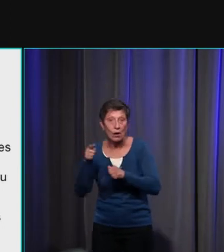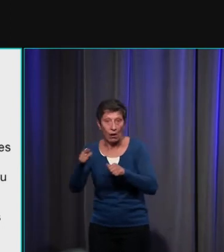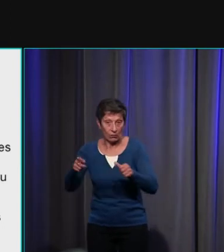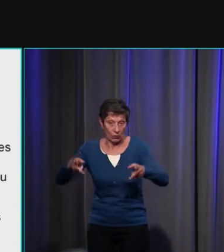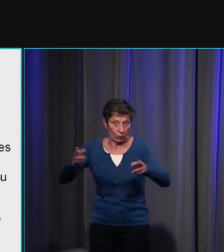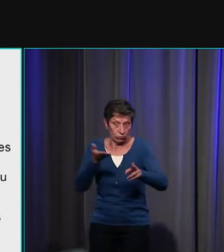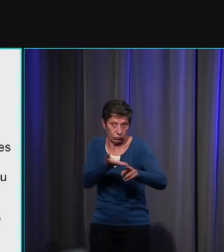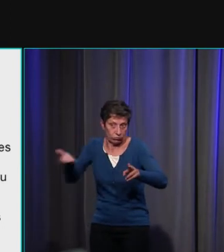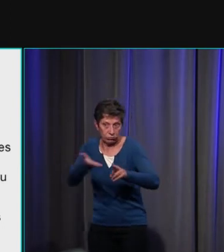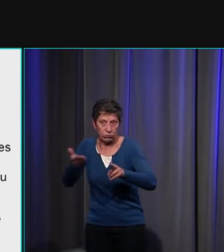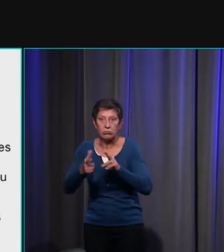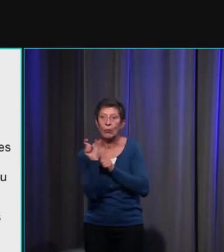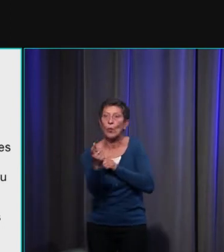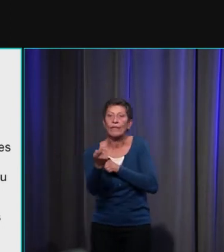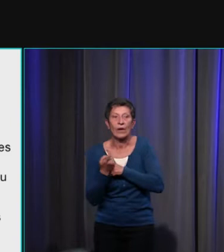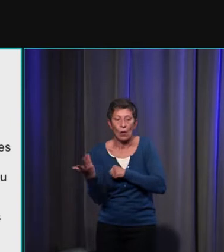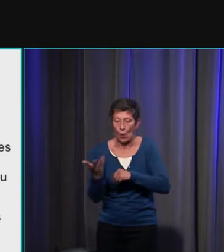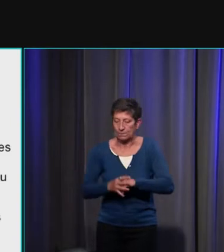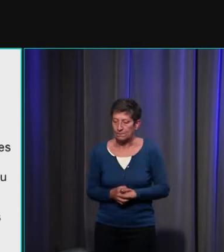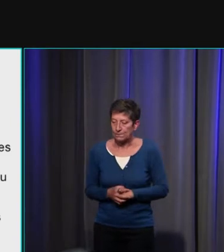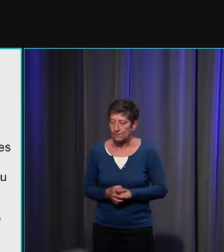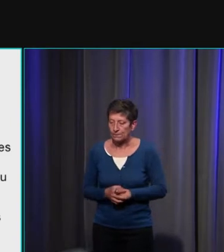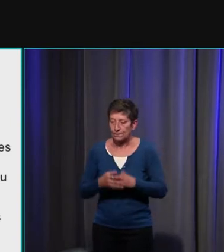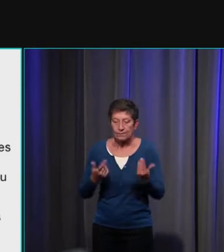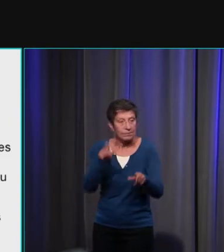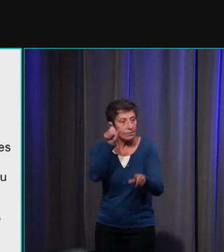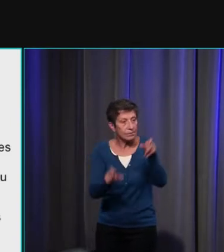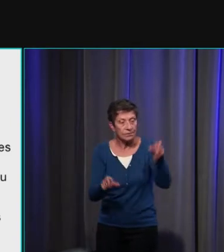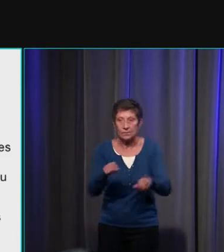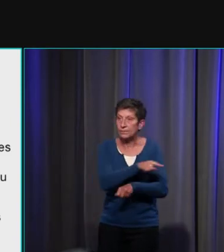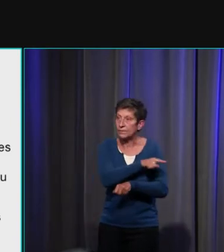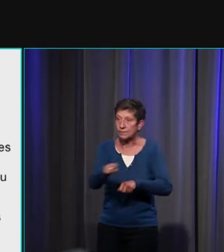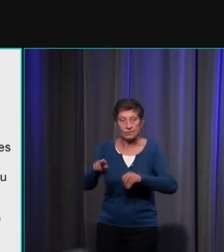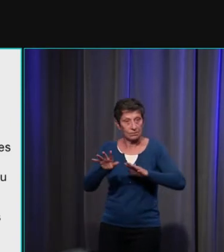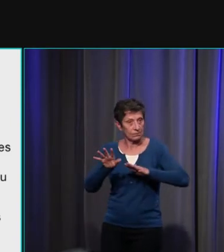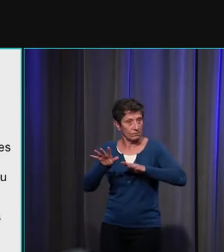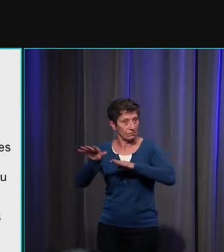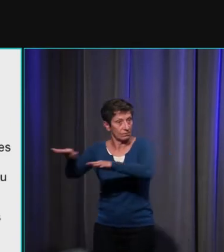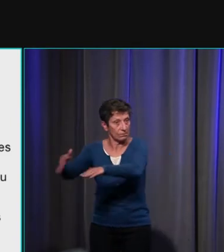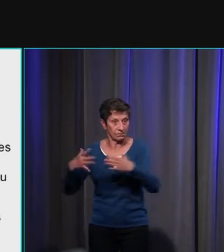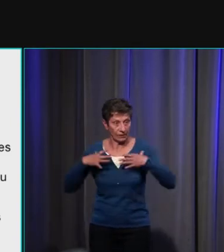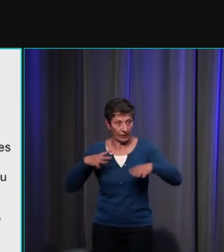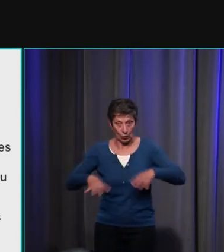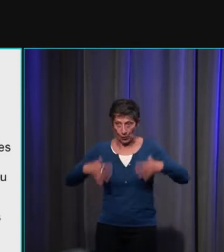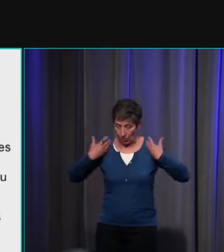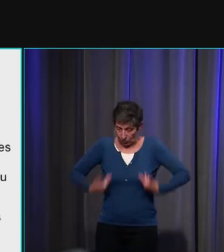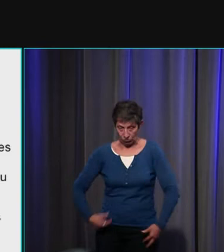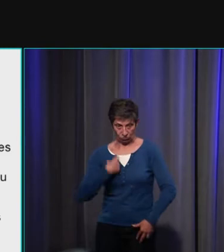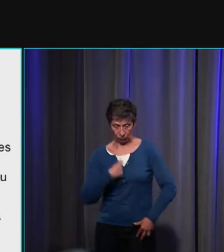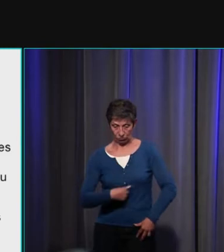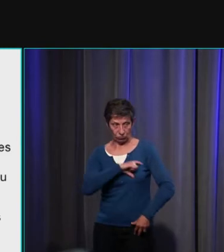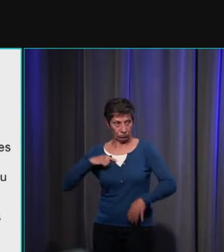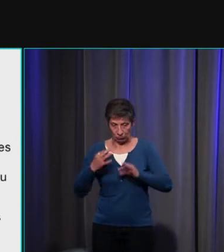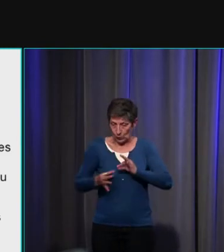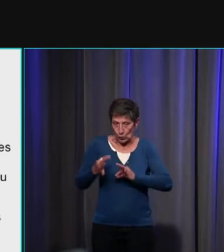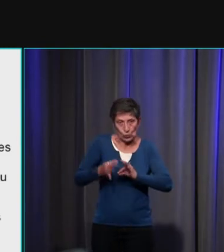il vient du fait que les croisés cous dans leurs vêtements il croit ce sont des